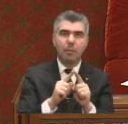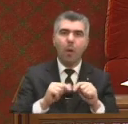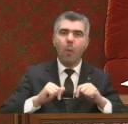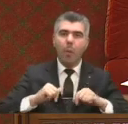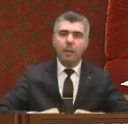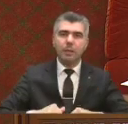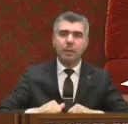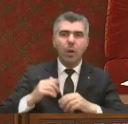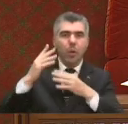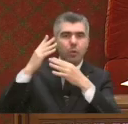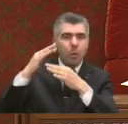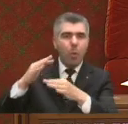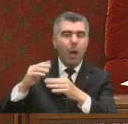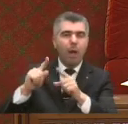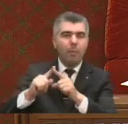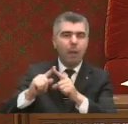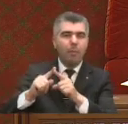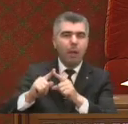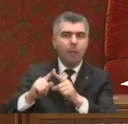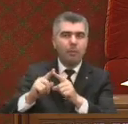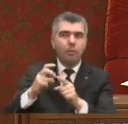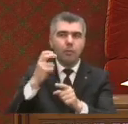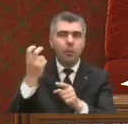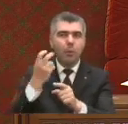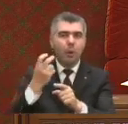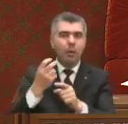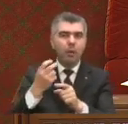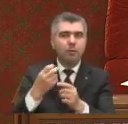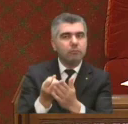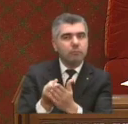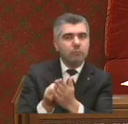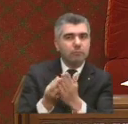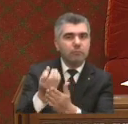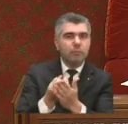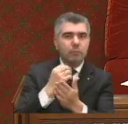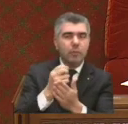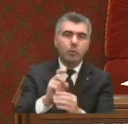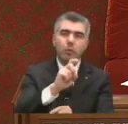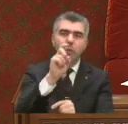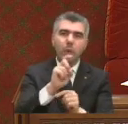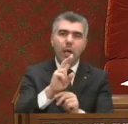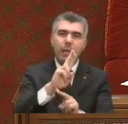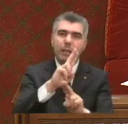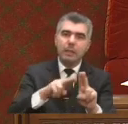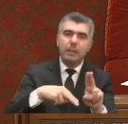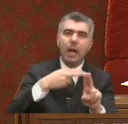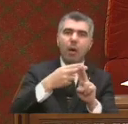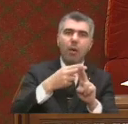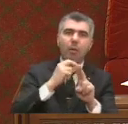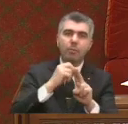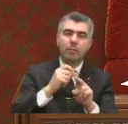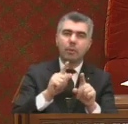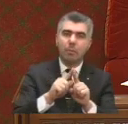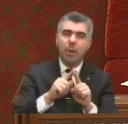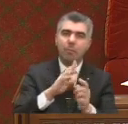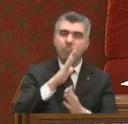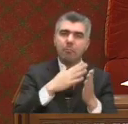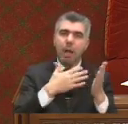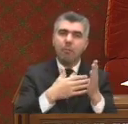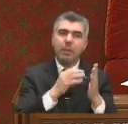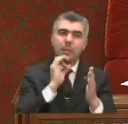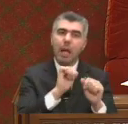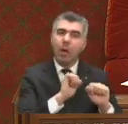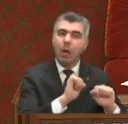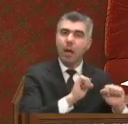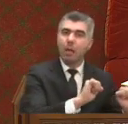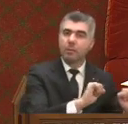السياحه وتسالوها وتعطيكم هي الـ يعني الـ الاجوبه الدقيقه، لانه ماشي برنامج ما تنسيرو شيء،